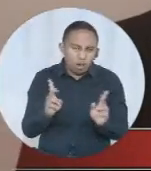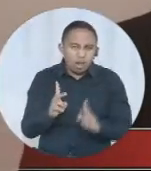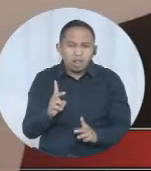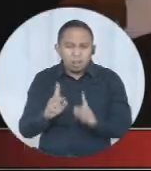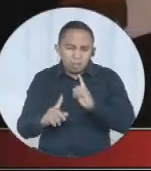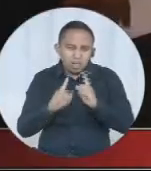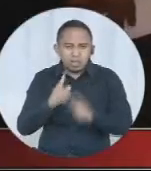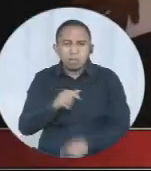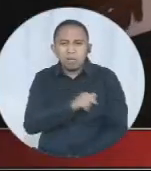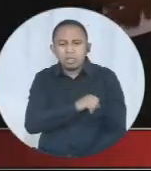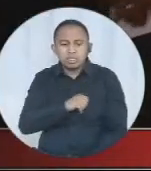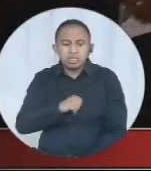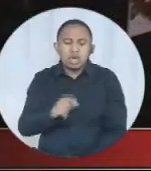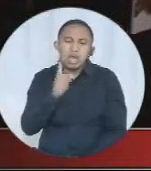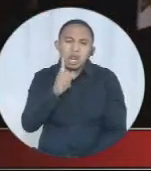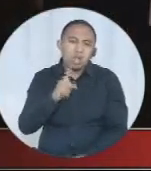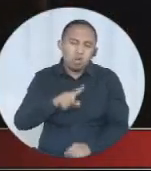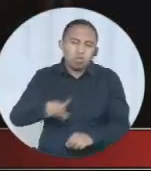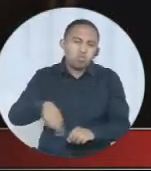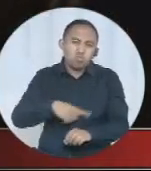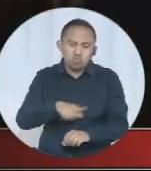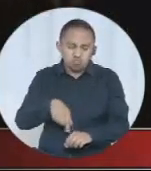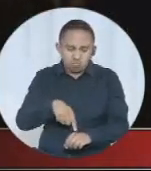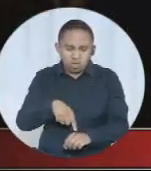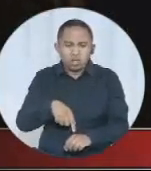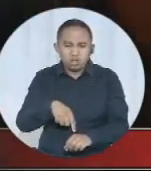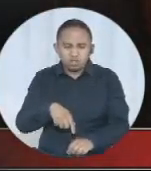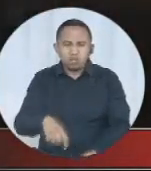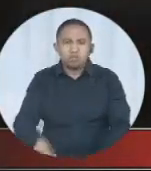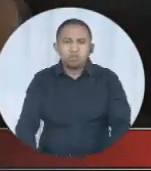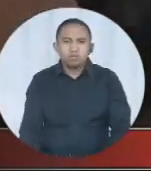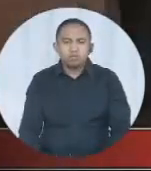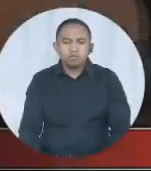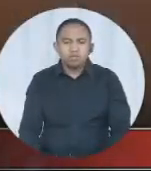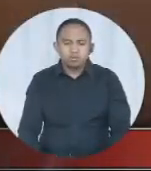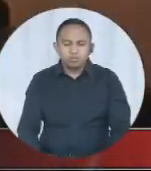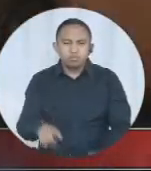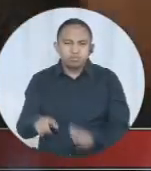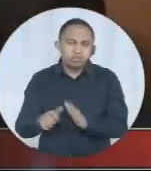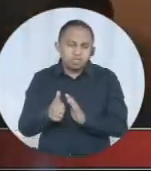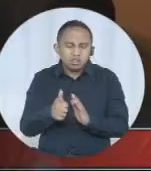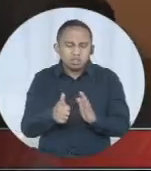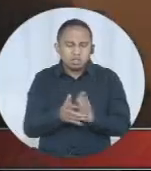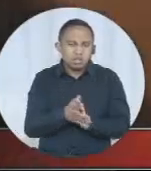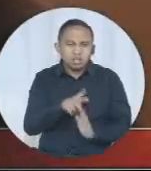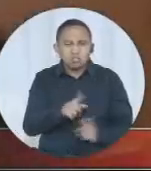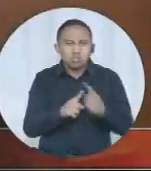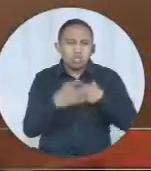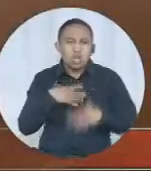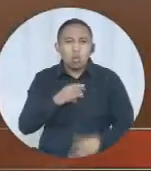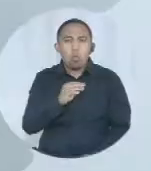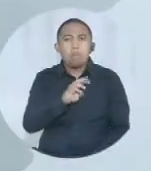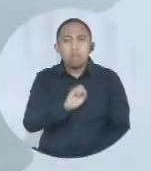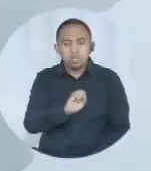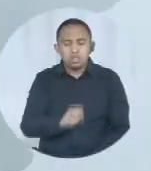izay fionana teo amin'ny solitena ny OMS sy ny misy ny fahasalamam-bahoaka malagasy izay androany